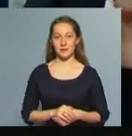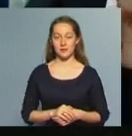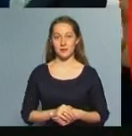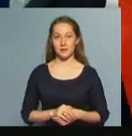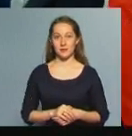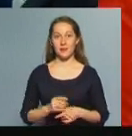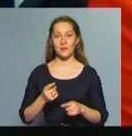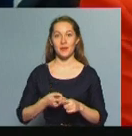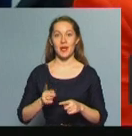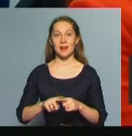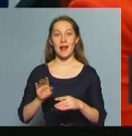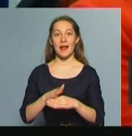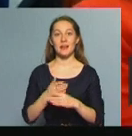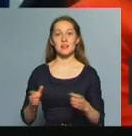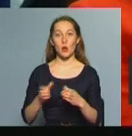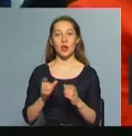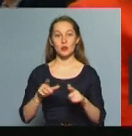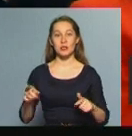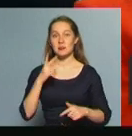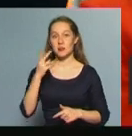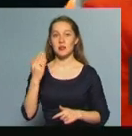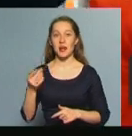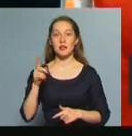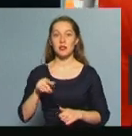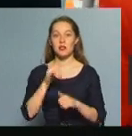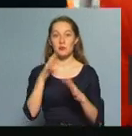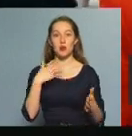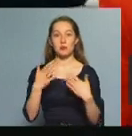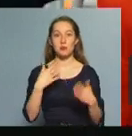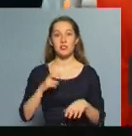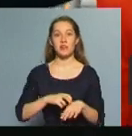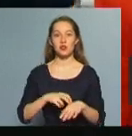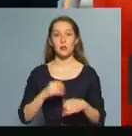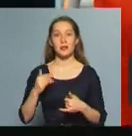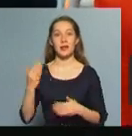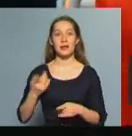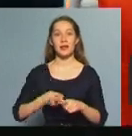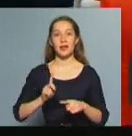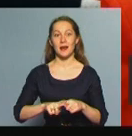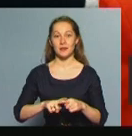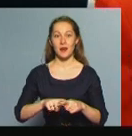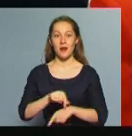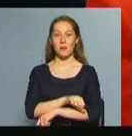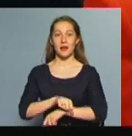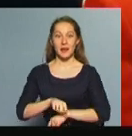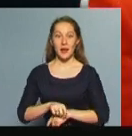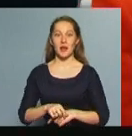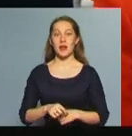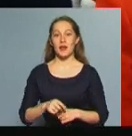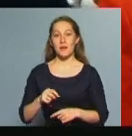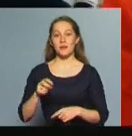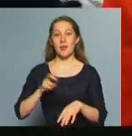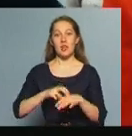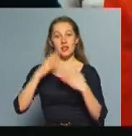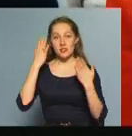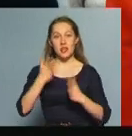Это категория людей, вы посмотрите, они даже не могут пообщаться с врачом. Для них это барьер. Врач не знает языка жестов. Глухой не всегда